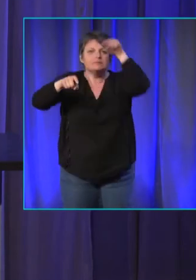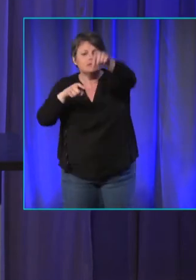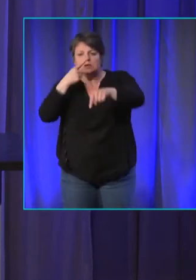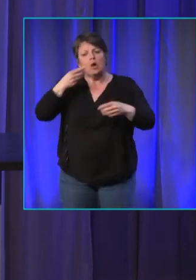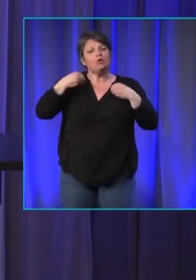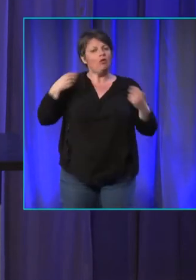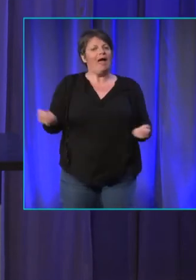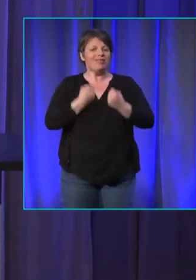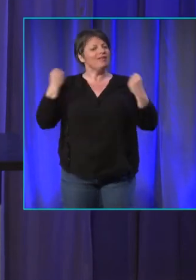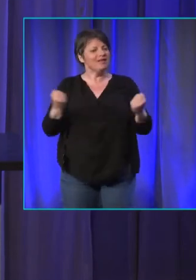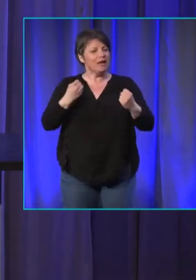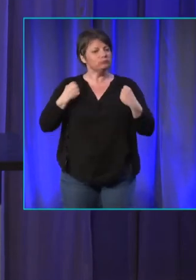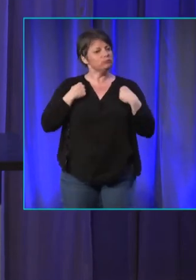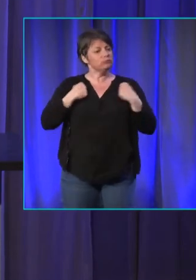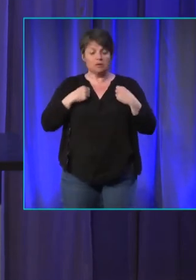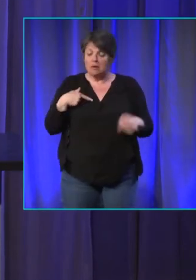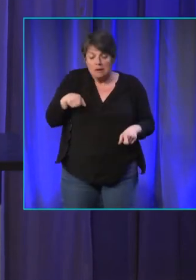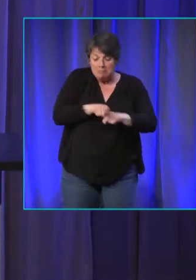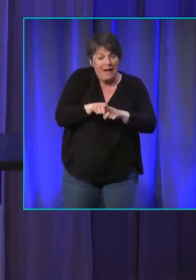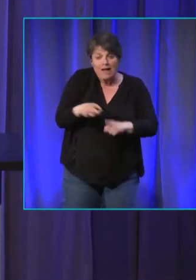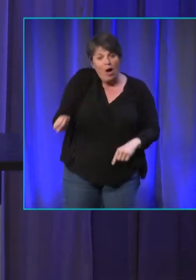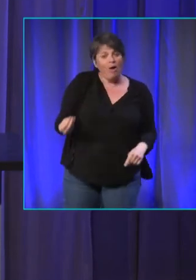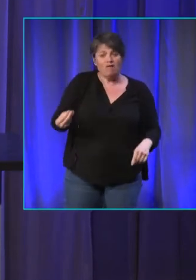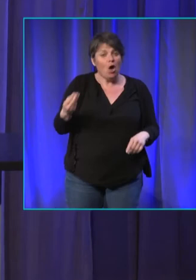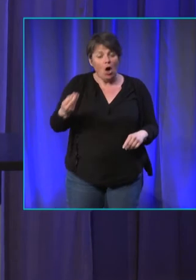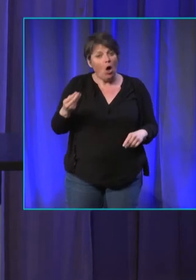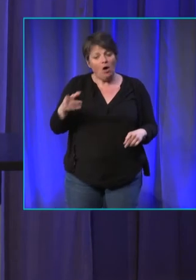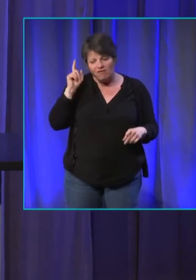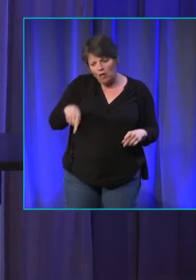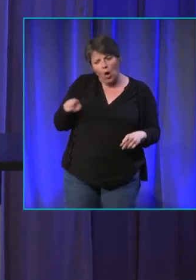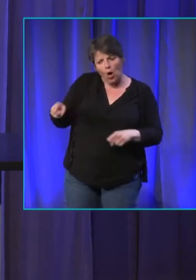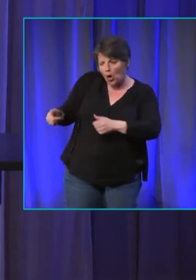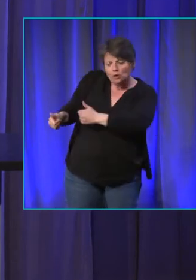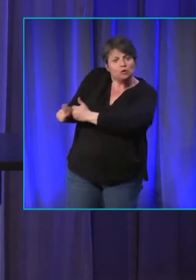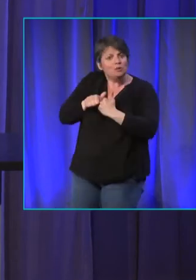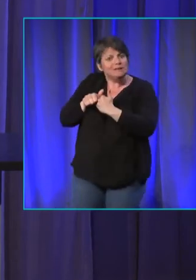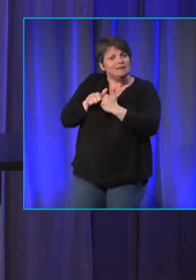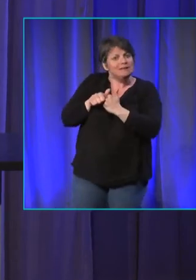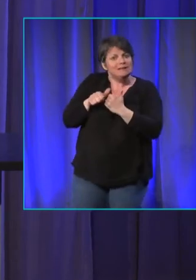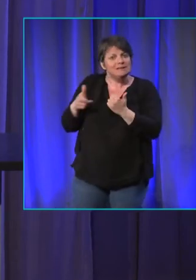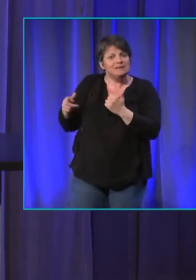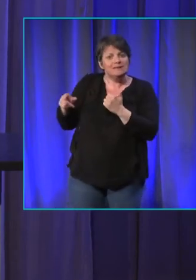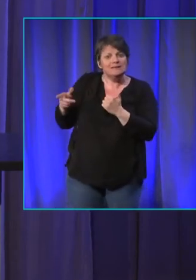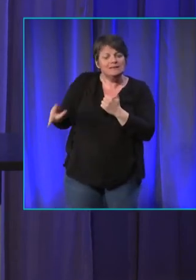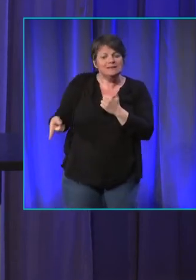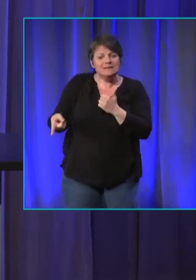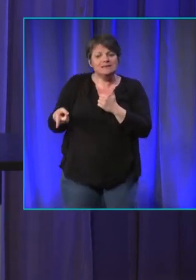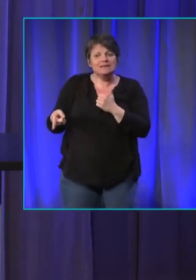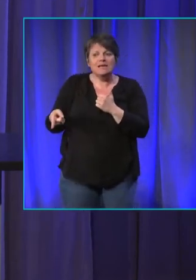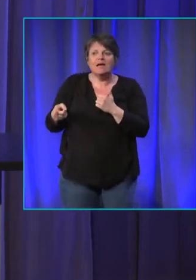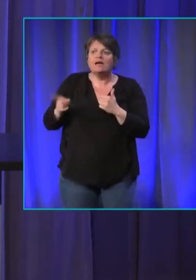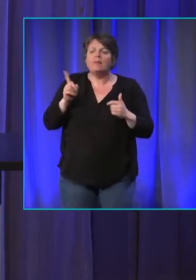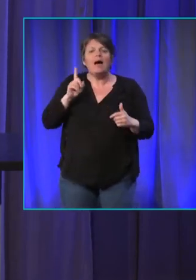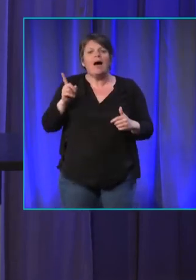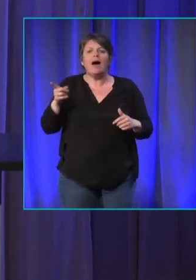aurait une activité beaucoup plus active. Hein. Donc les enfants, c'est pareil. Hein. Les enfants, il faut qu'ils nous suivent. Hein. Il faut éviter qu'ils